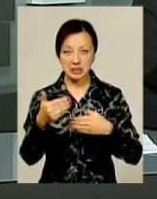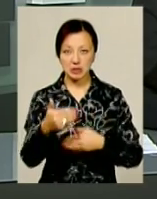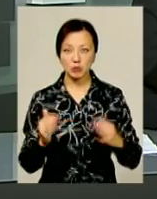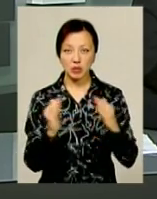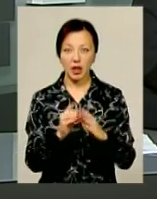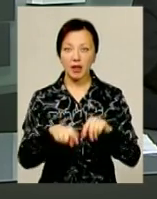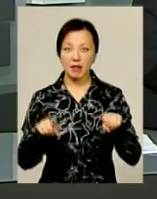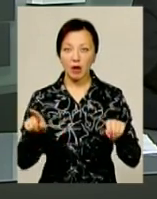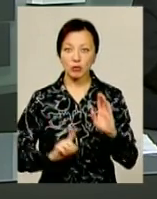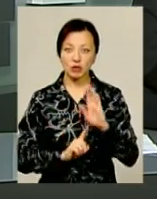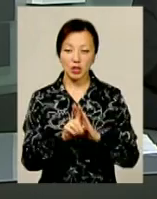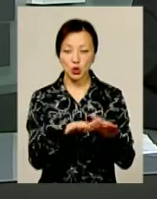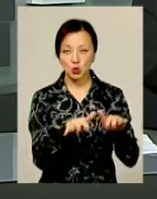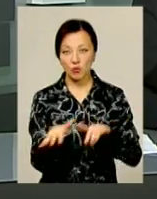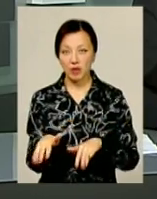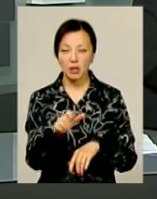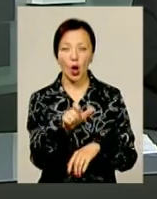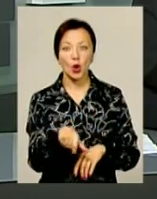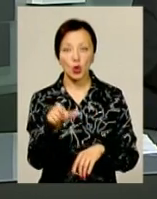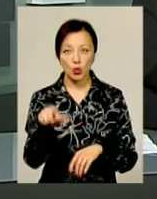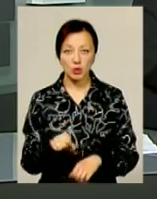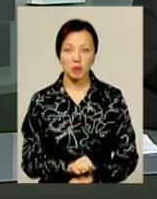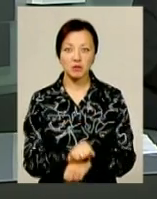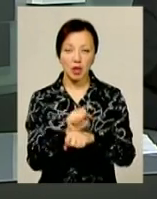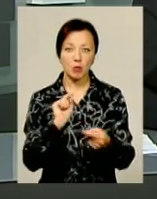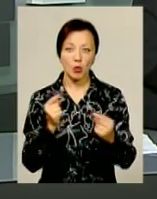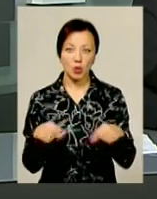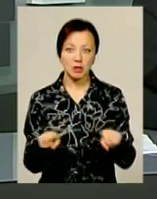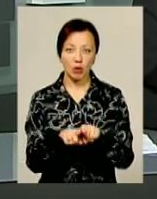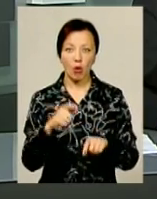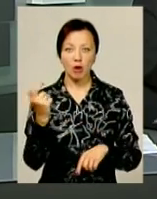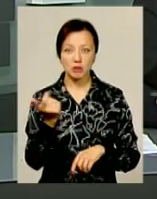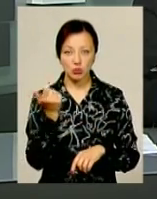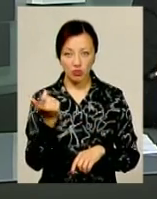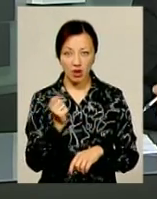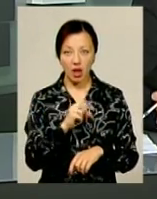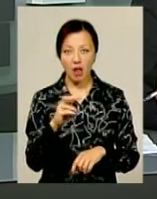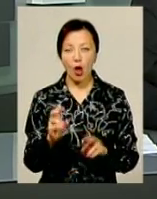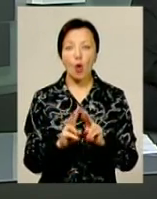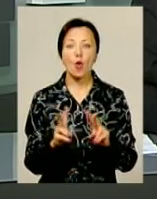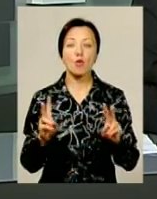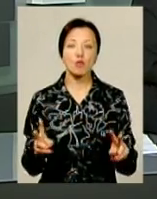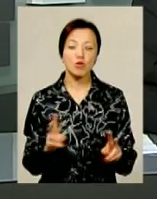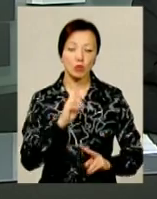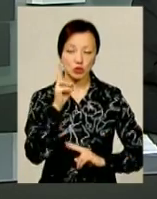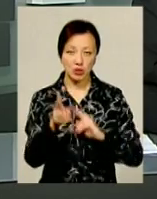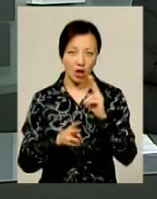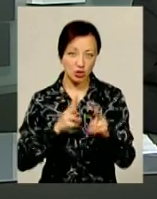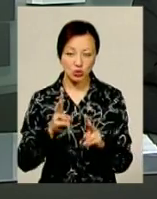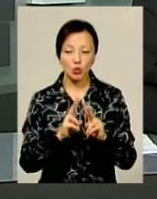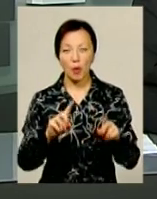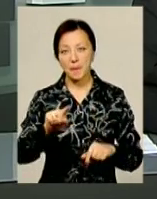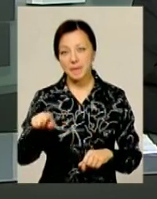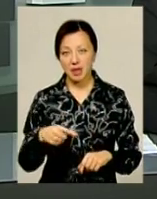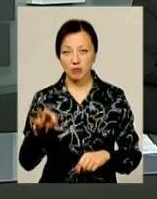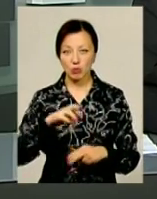оселі взагалі почали суватися. Тож люди повстали проти такого хазяйнування. Однак, кому саме висувати претензії, а з кого